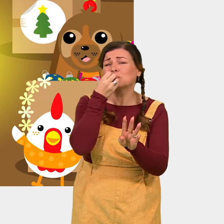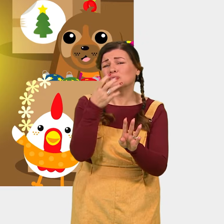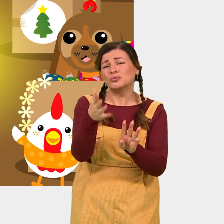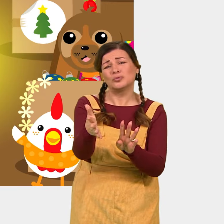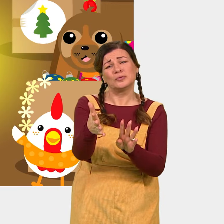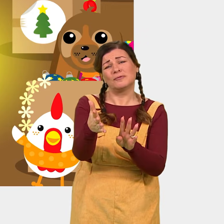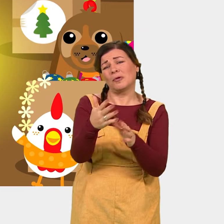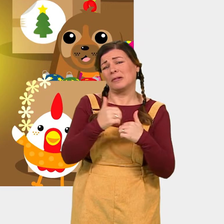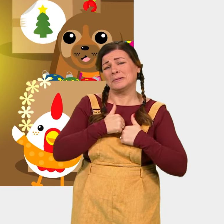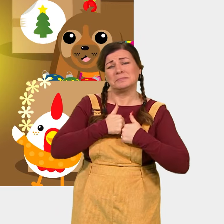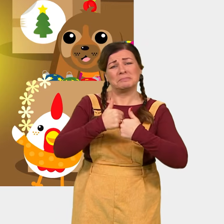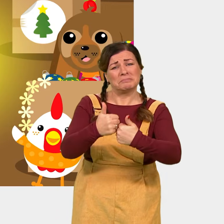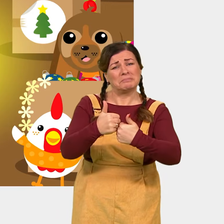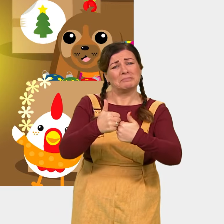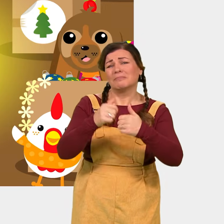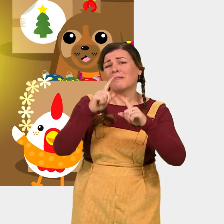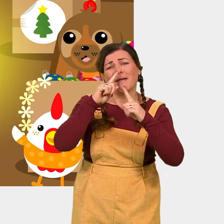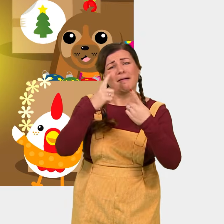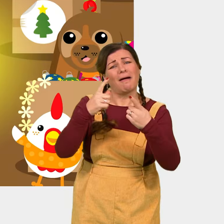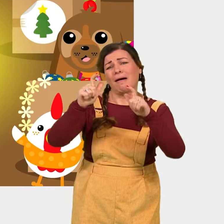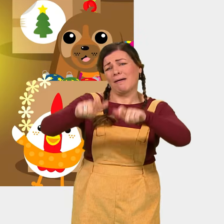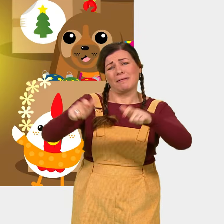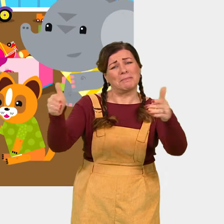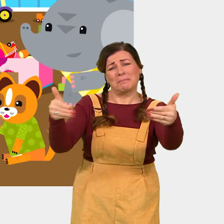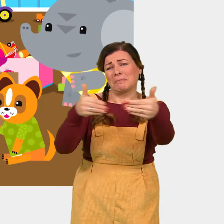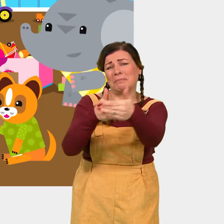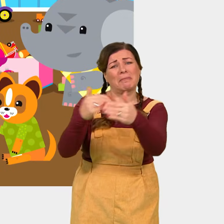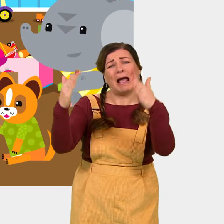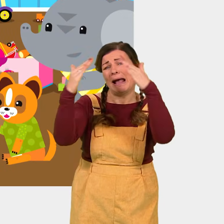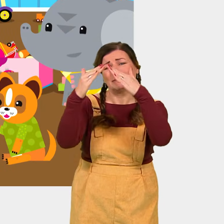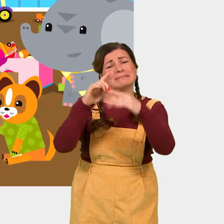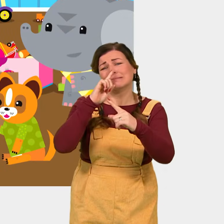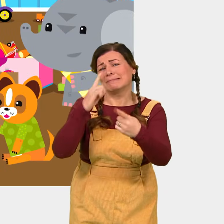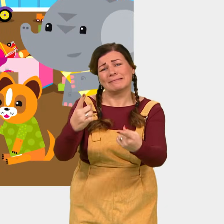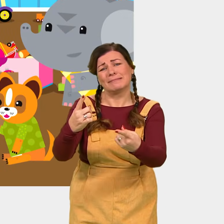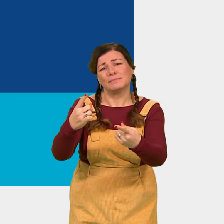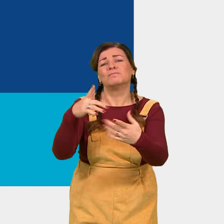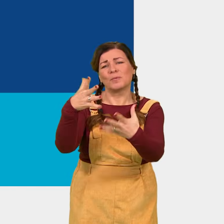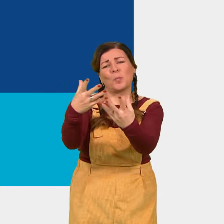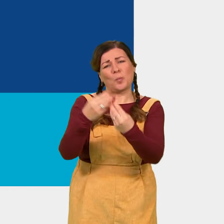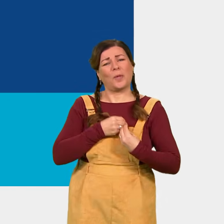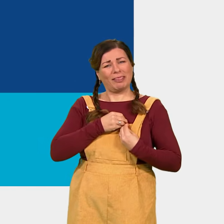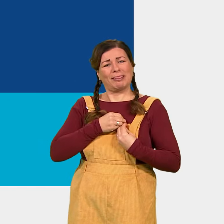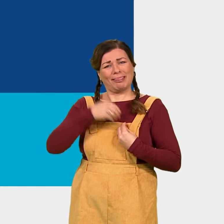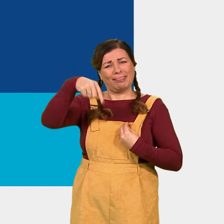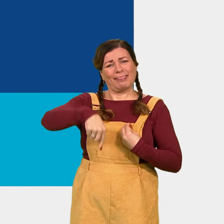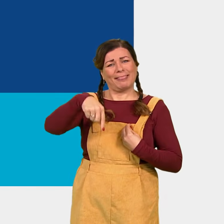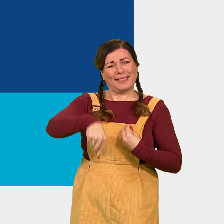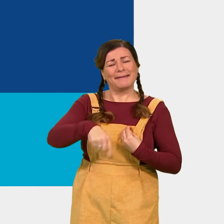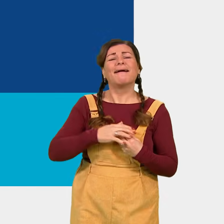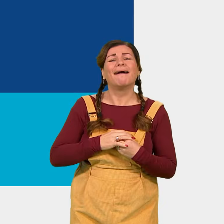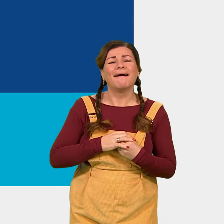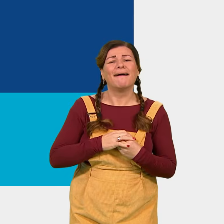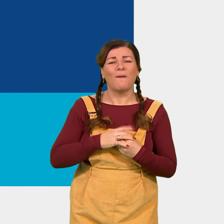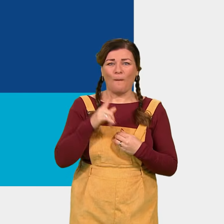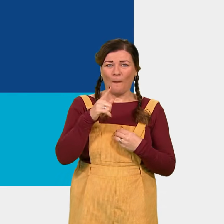a charedig i fod mewn bocs yn yr atig. Ti'n dod gyda ni. Felly'r noson